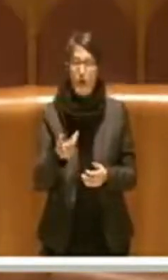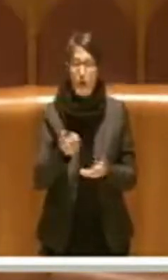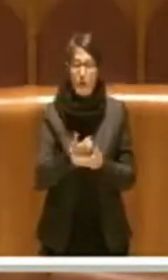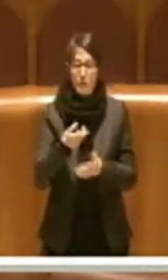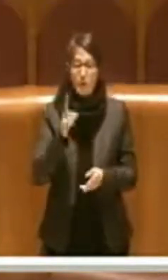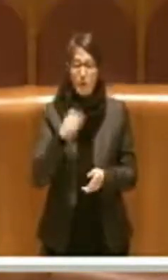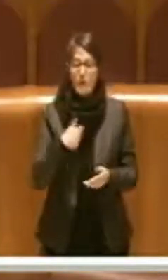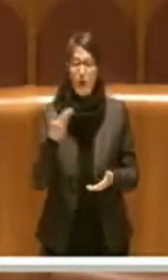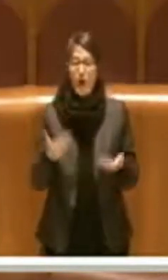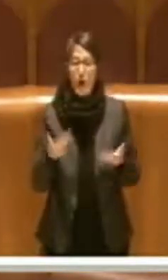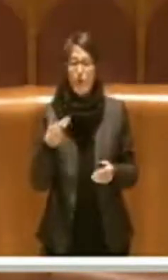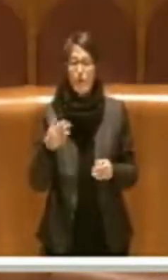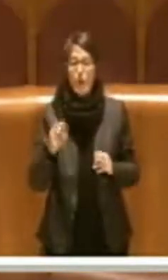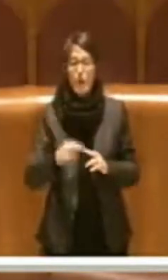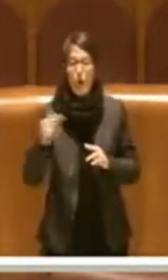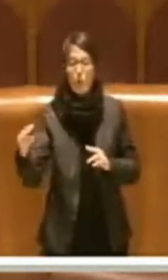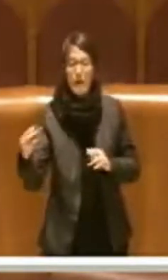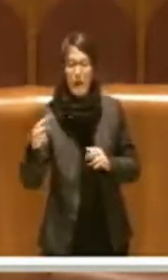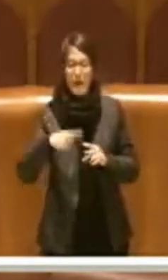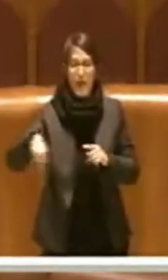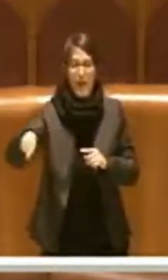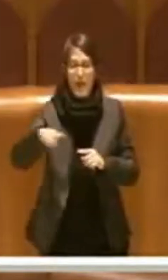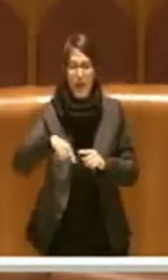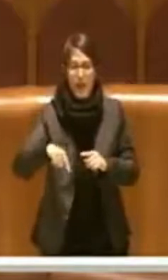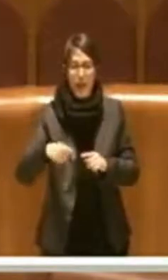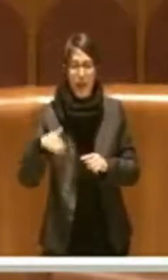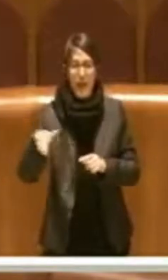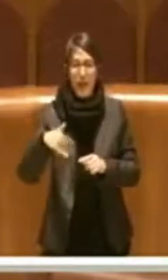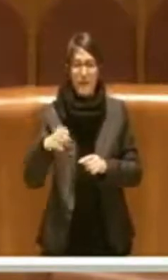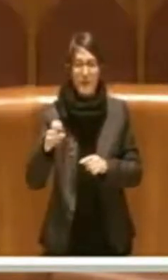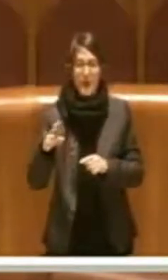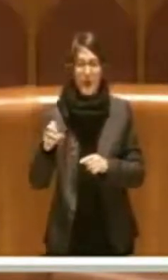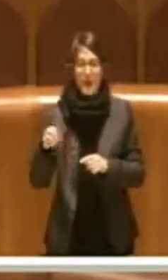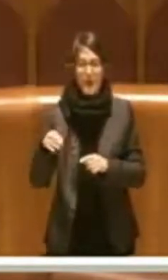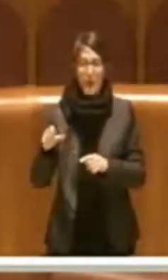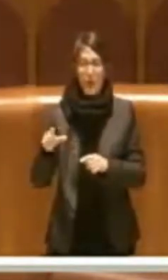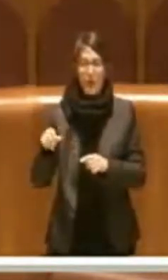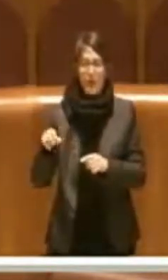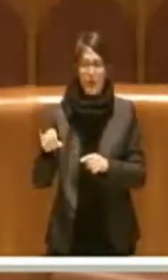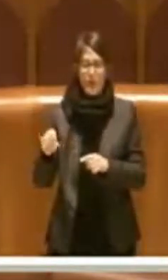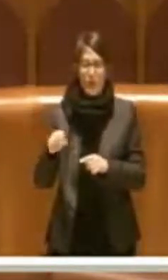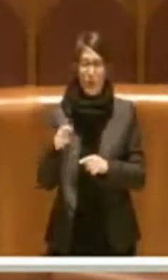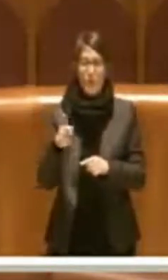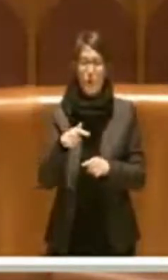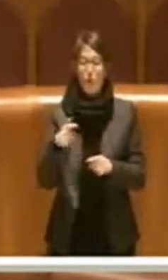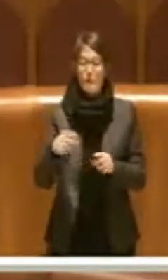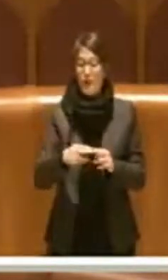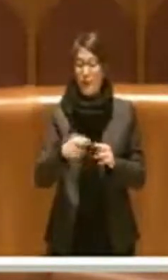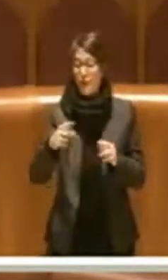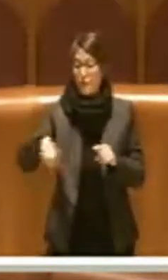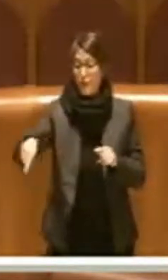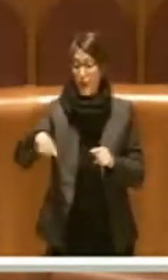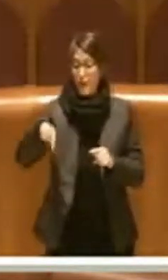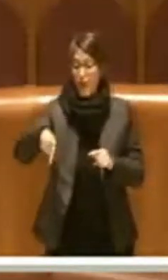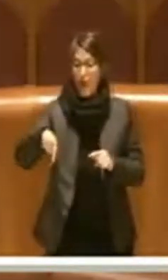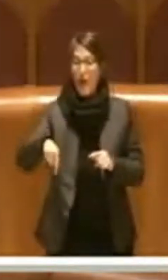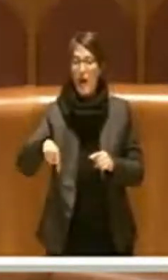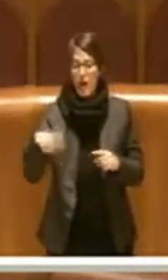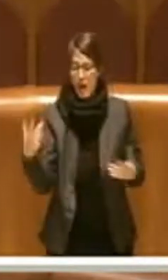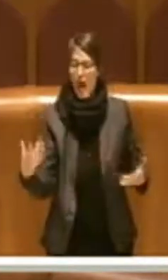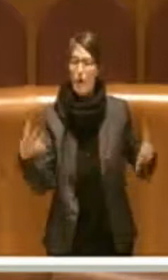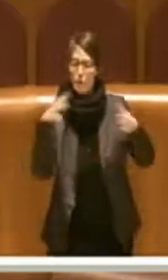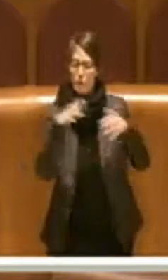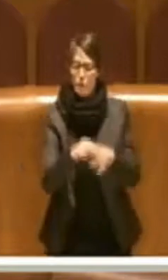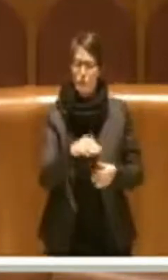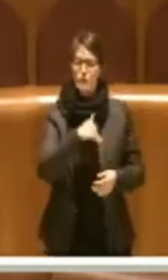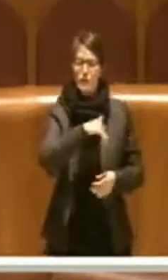via di Cremolino, perché la bretella comporta il congiungimento di via di Selva